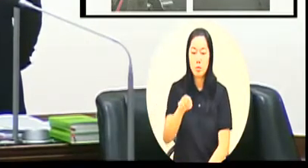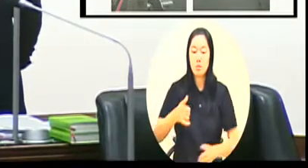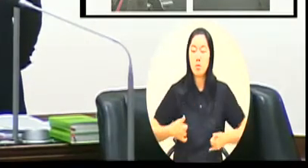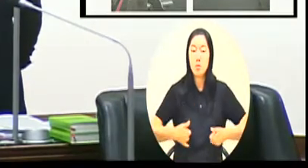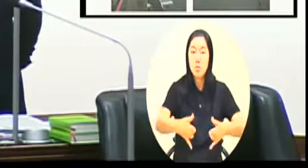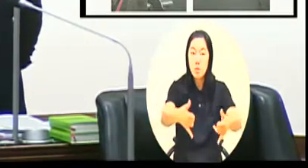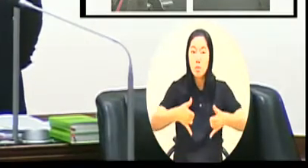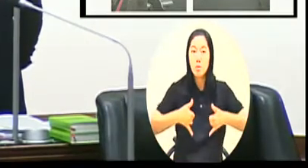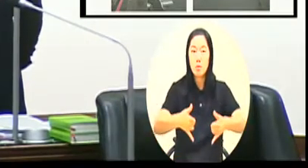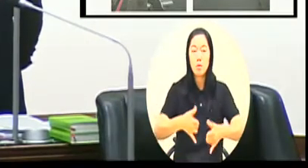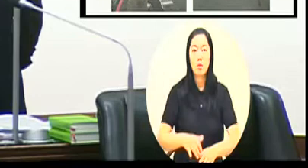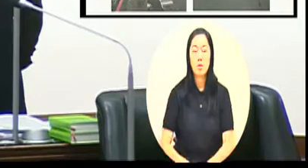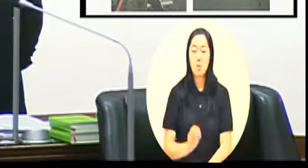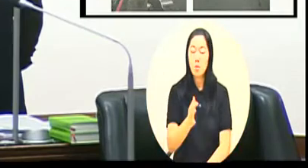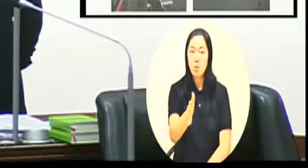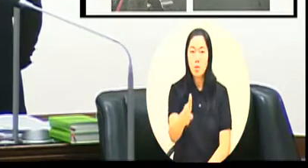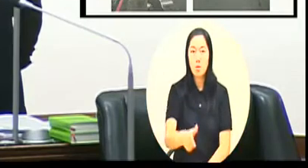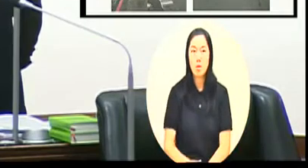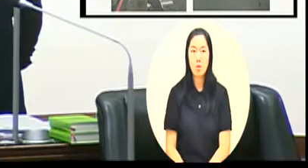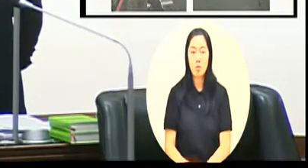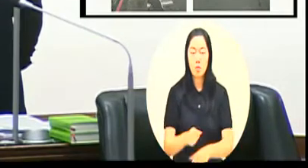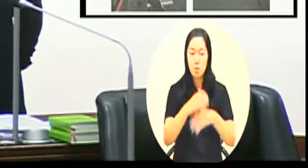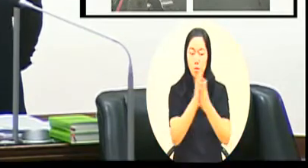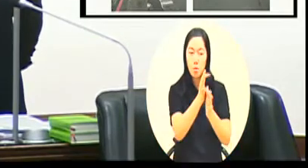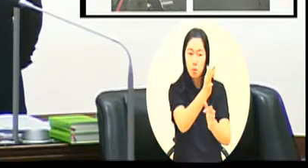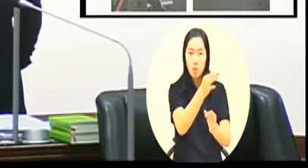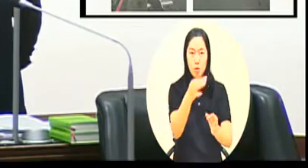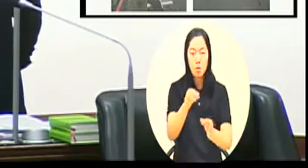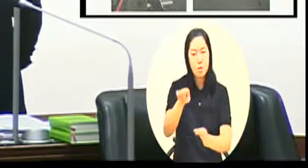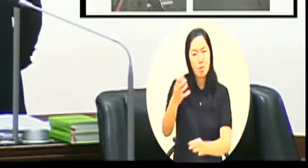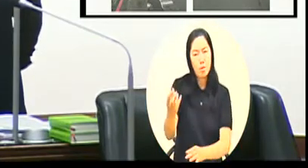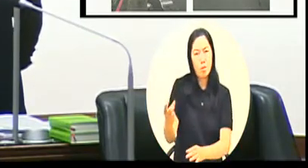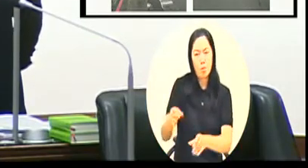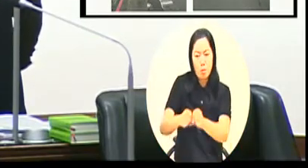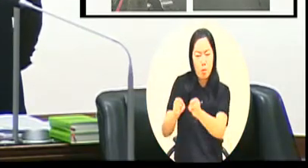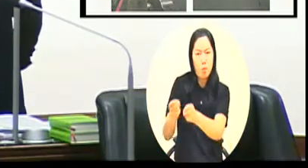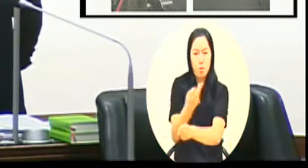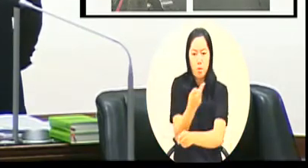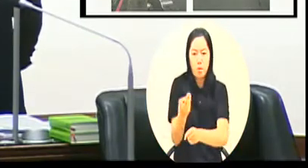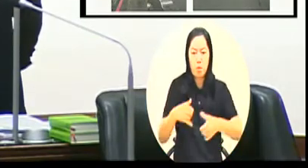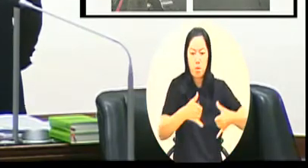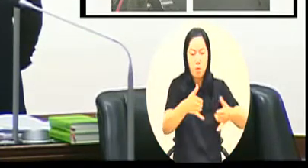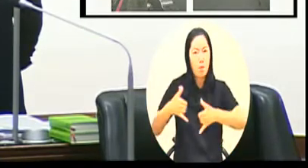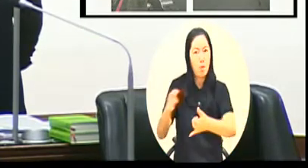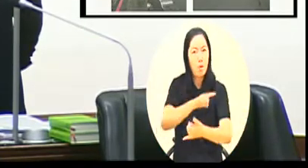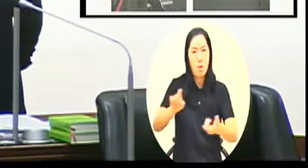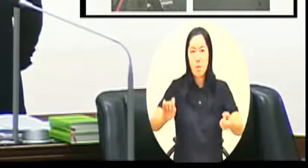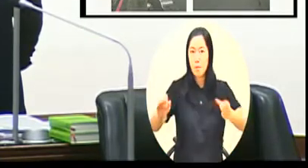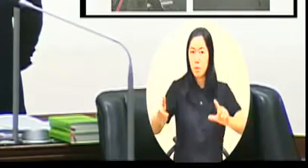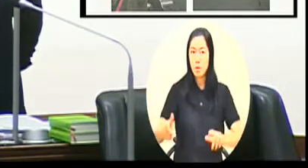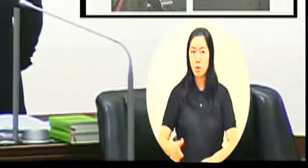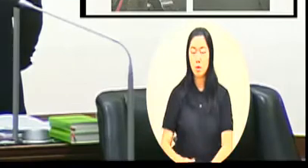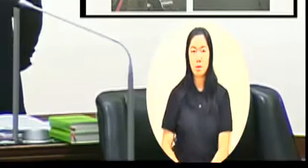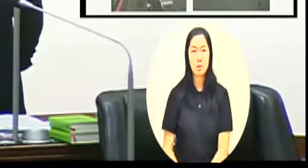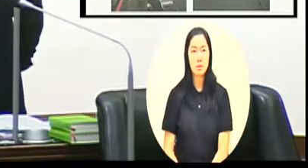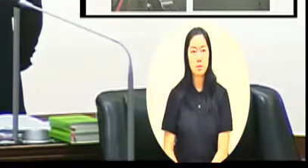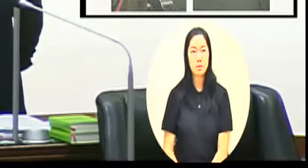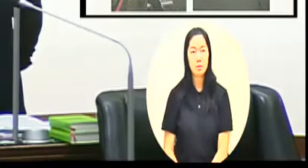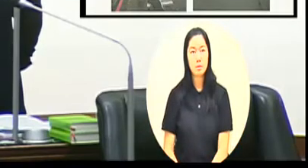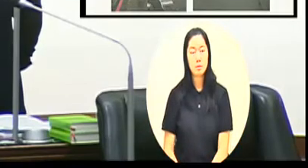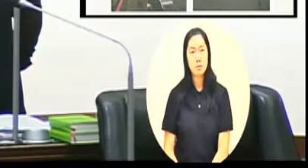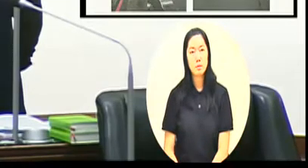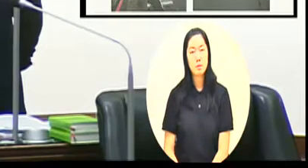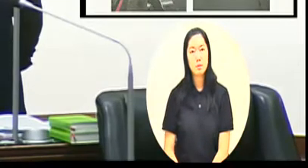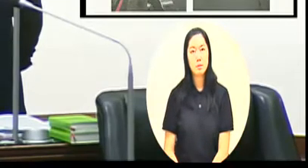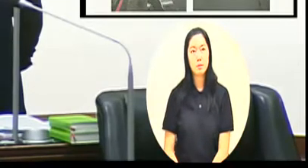会有些会完好如初，但是有些已经破损不堪两样的一个情况，就是道路重复的一直在挖